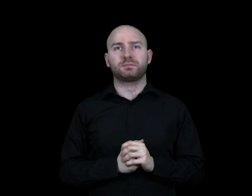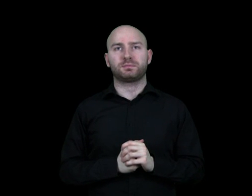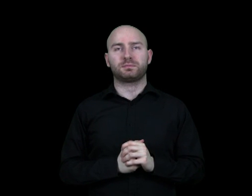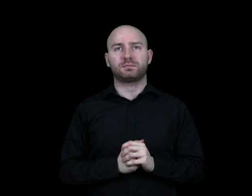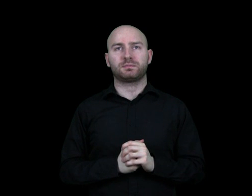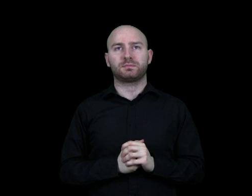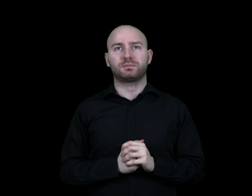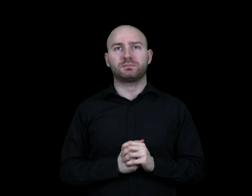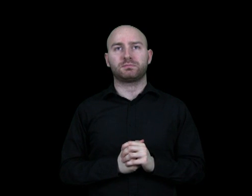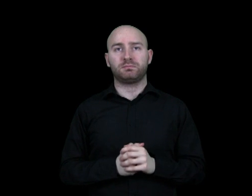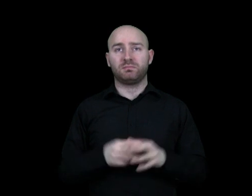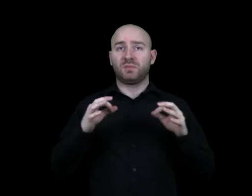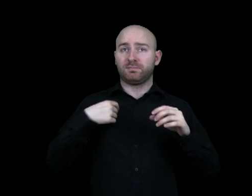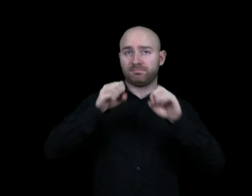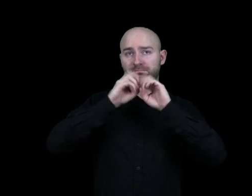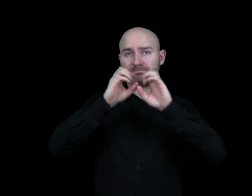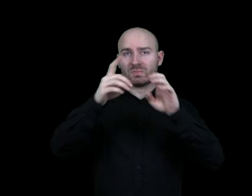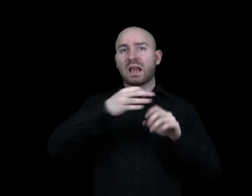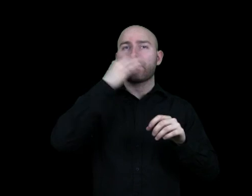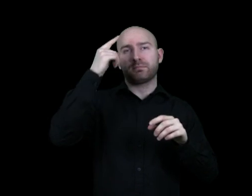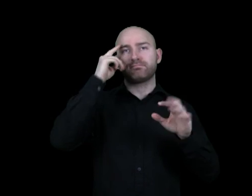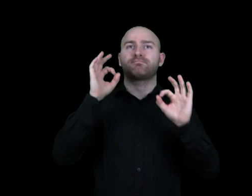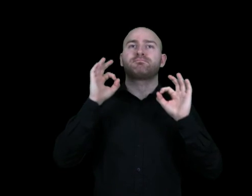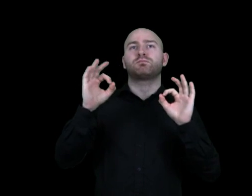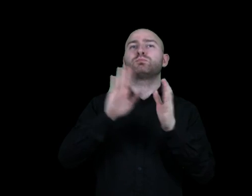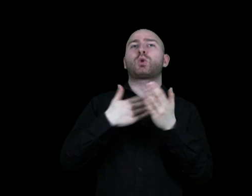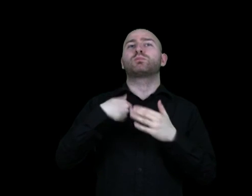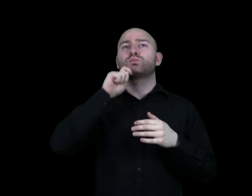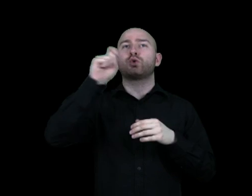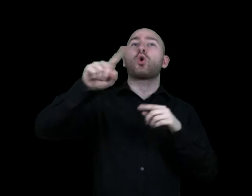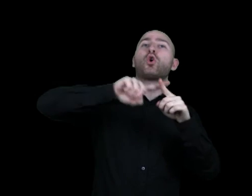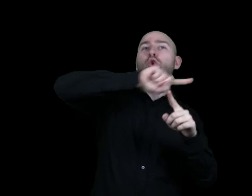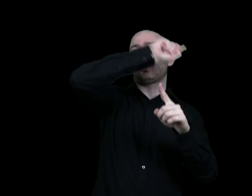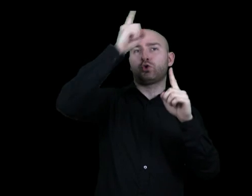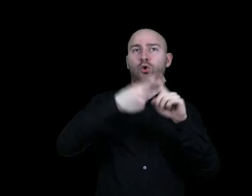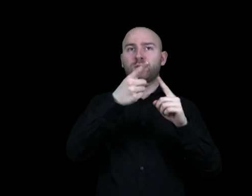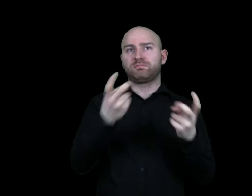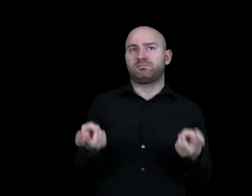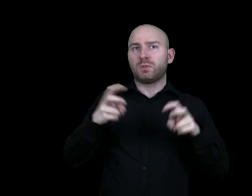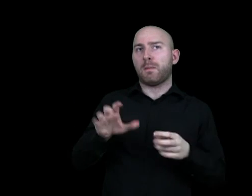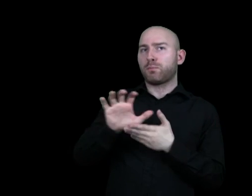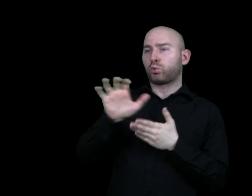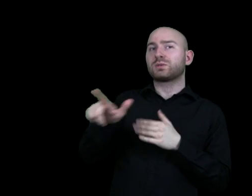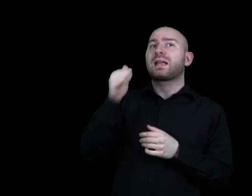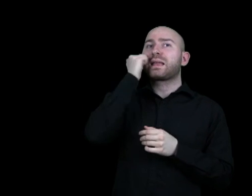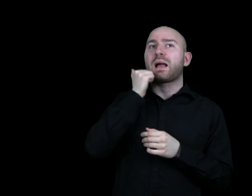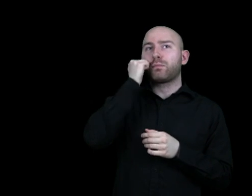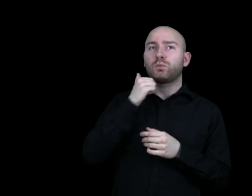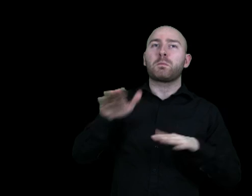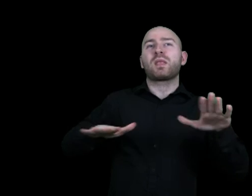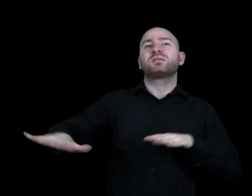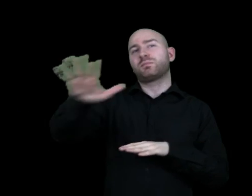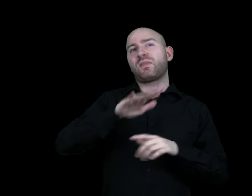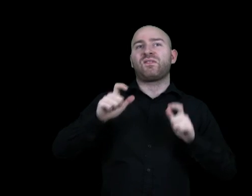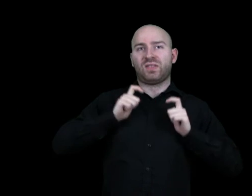skłonni za nie zapłacić na rynku. Tak określimy to najlepiej. Na przykład, jeśli w danym roku, powiedzmy, że zostało wytworzone jabłko.